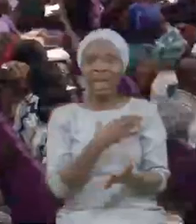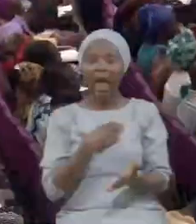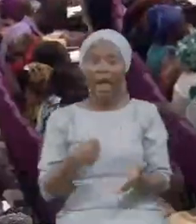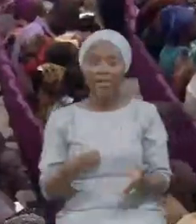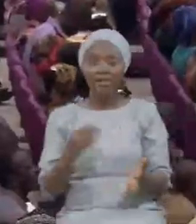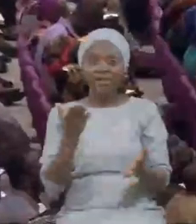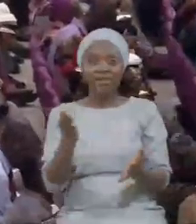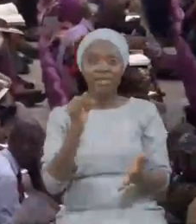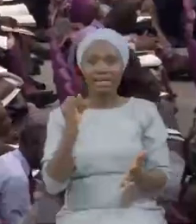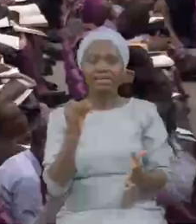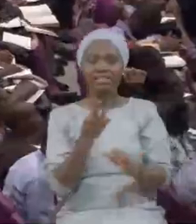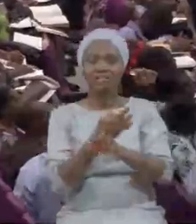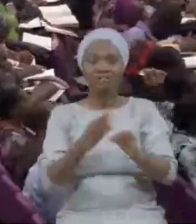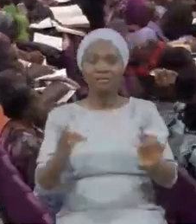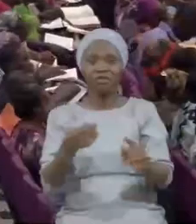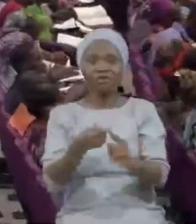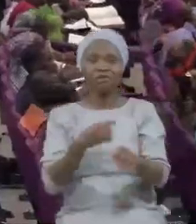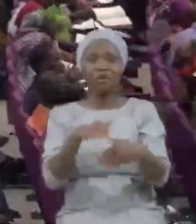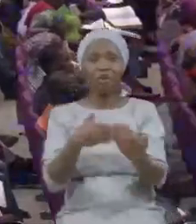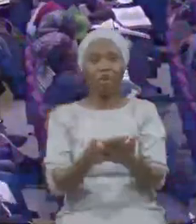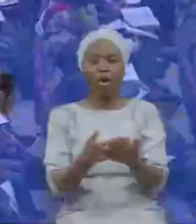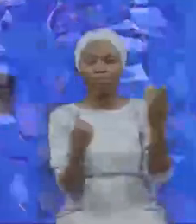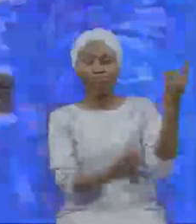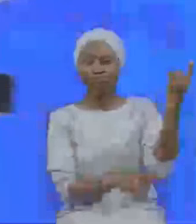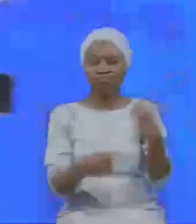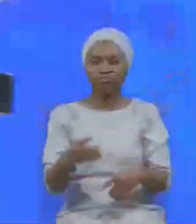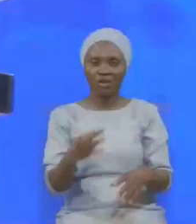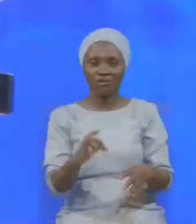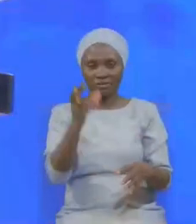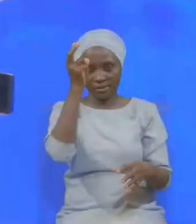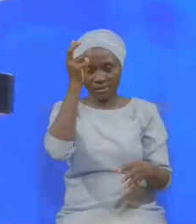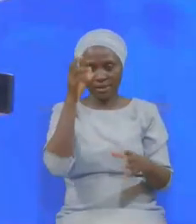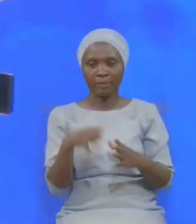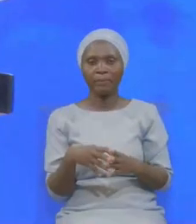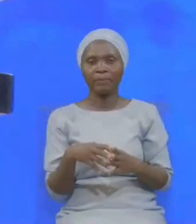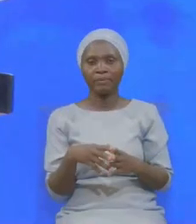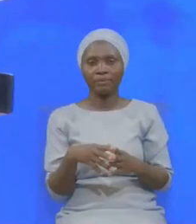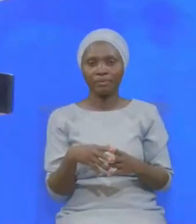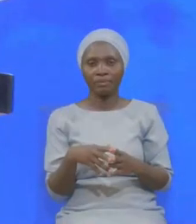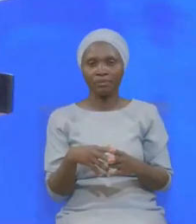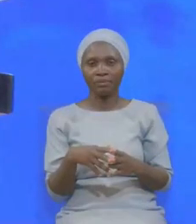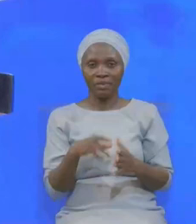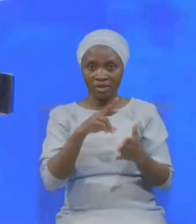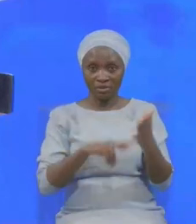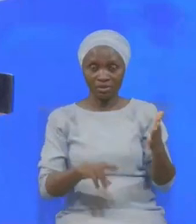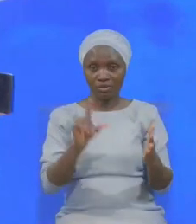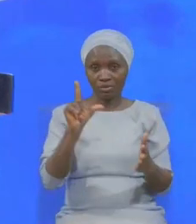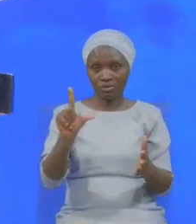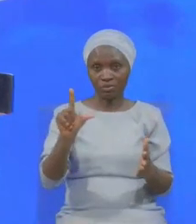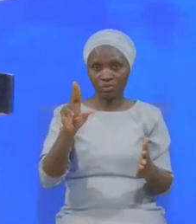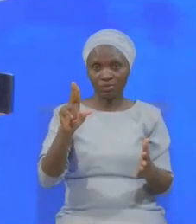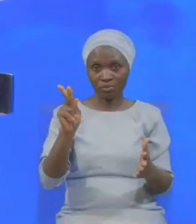Il y a la libération de toutes les afflictions de Satan. Luc au chapitre